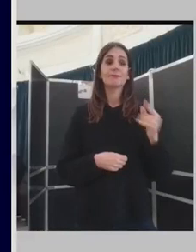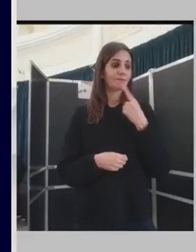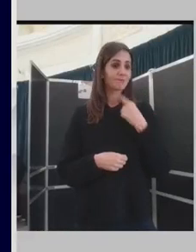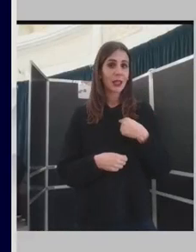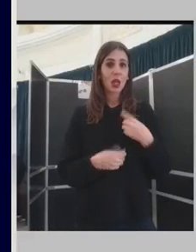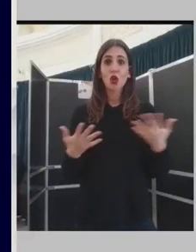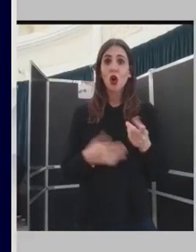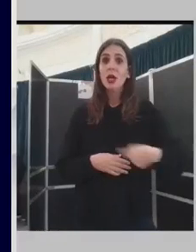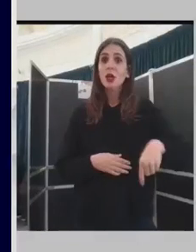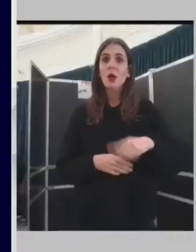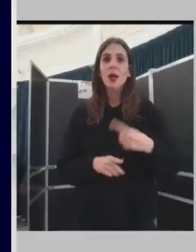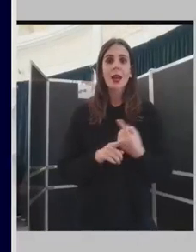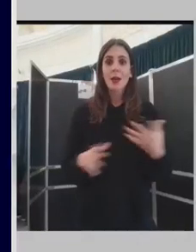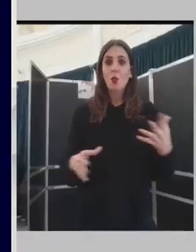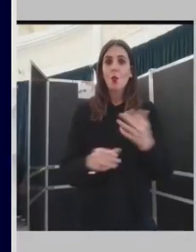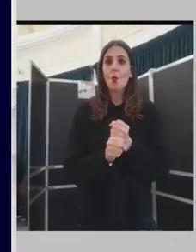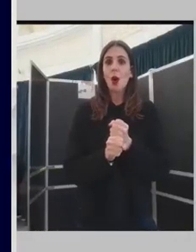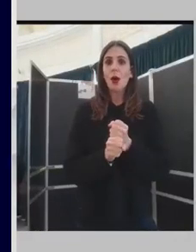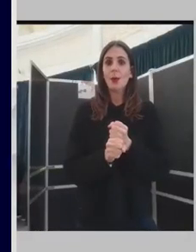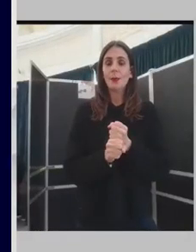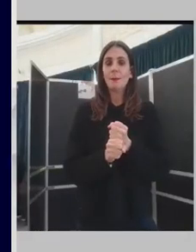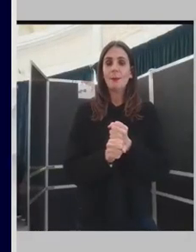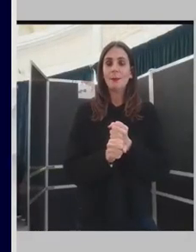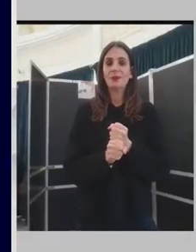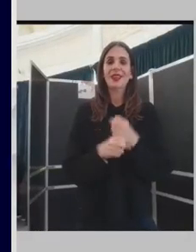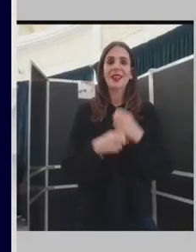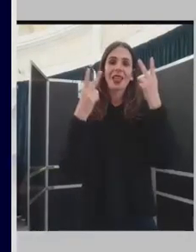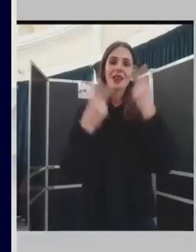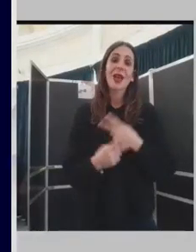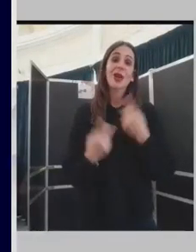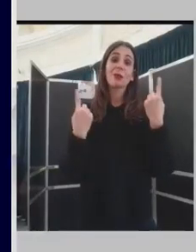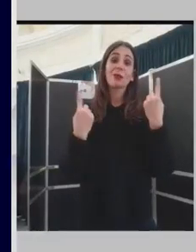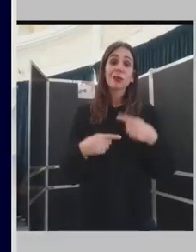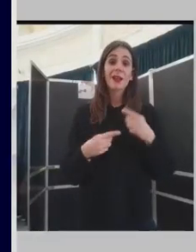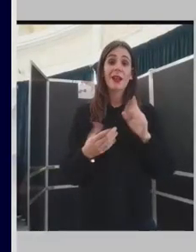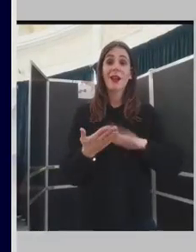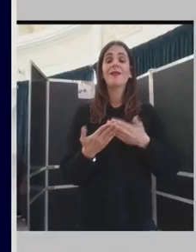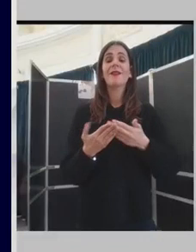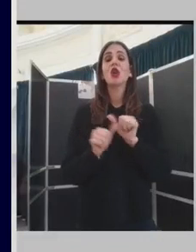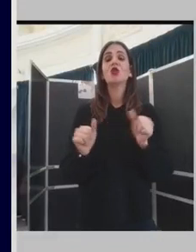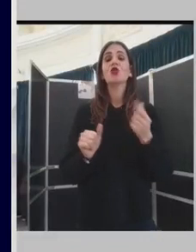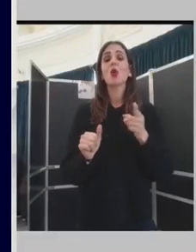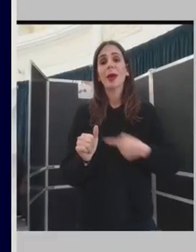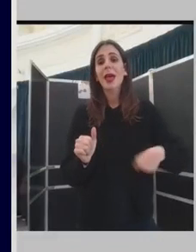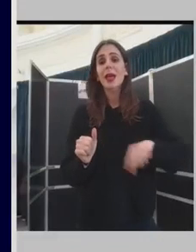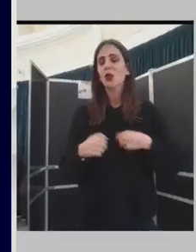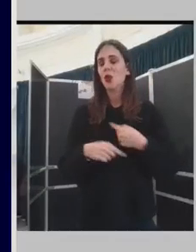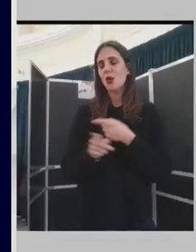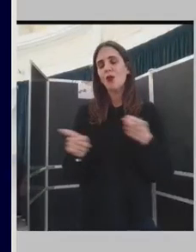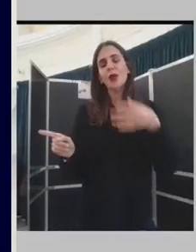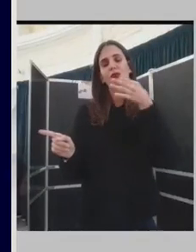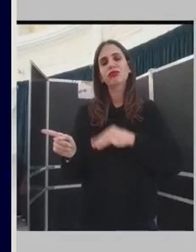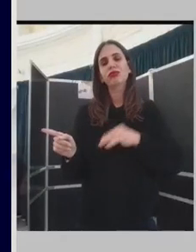essere brevissimi. Questo non, naturalmente non vale per voi, vale sicuramente per noi, e